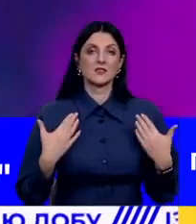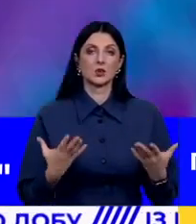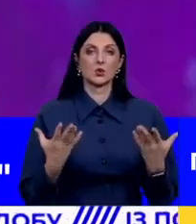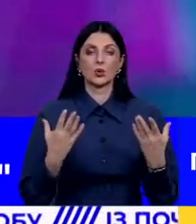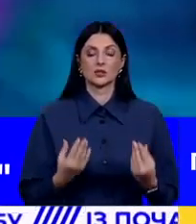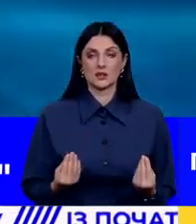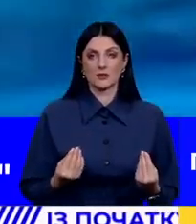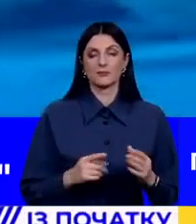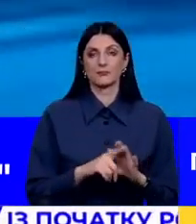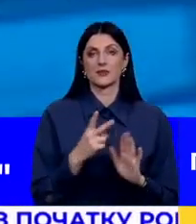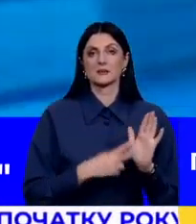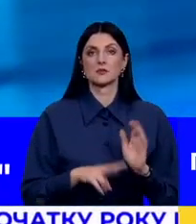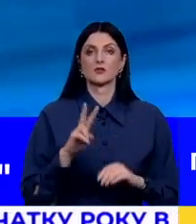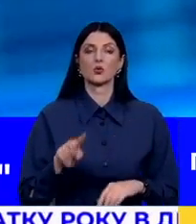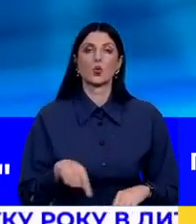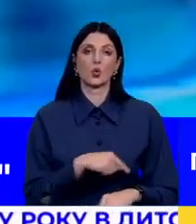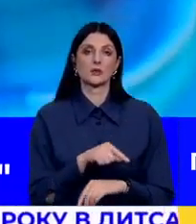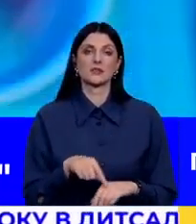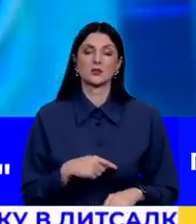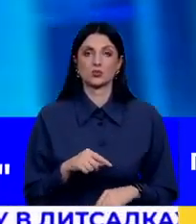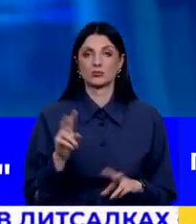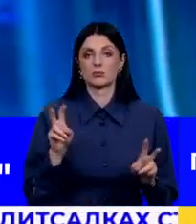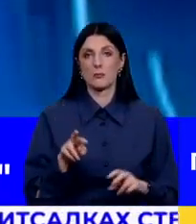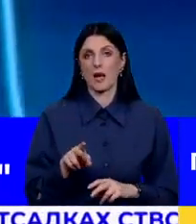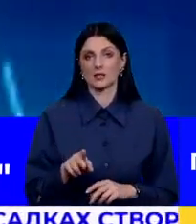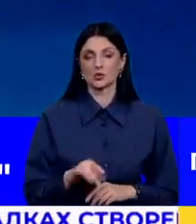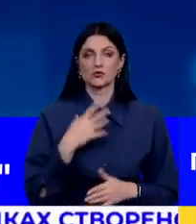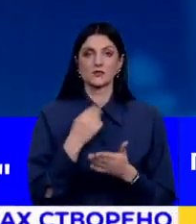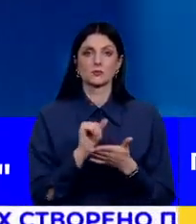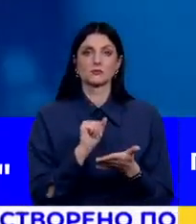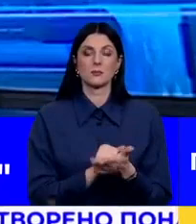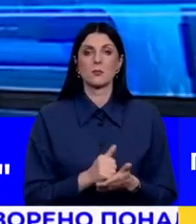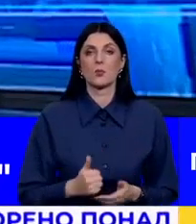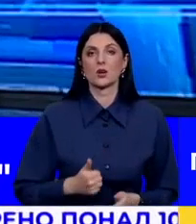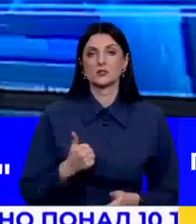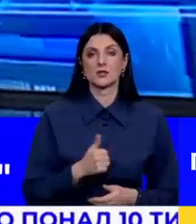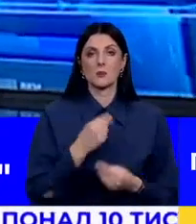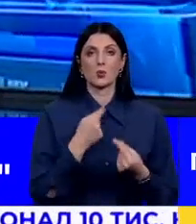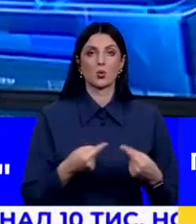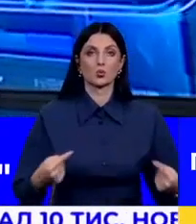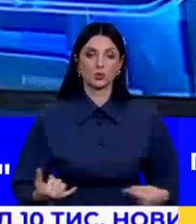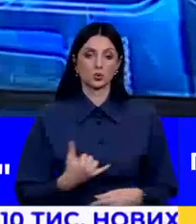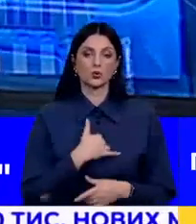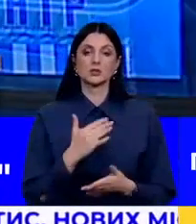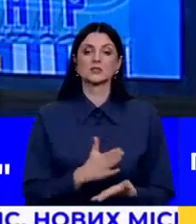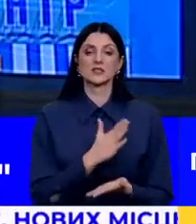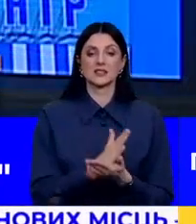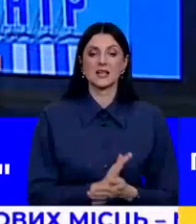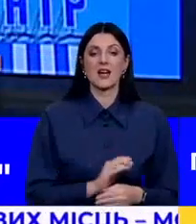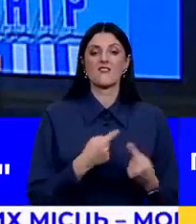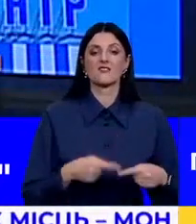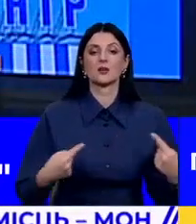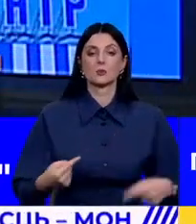ввели 72-годинну п'ятницю. У своєму пості похвизувалися: продукти у нас є, вироби